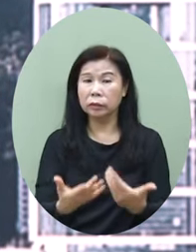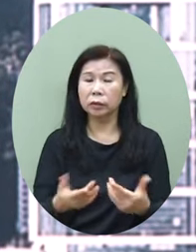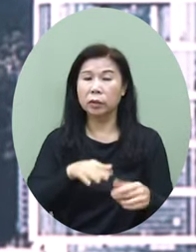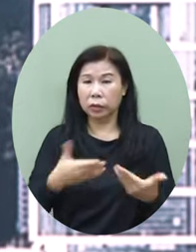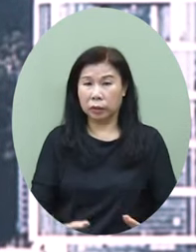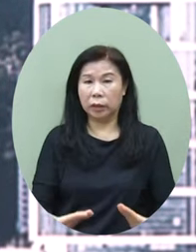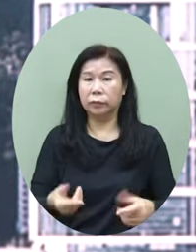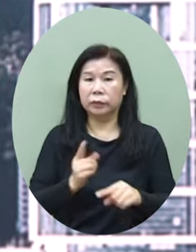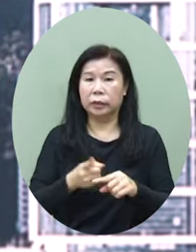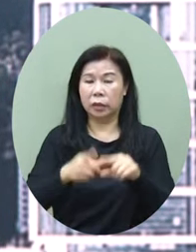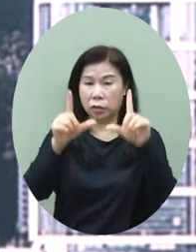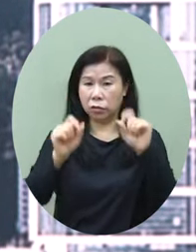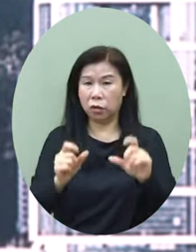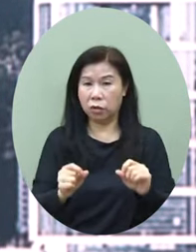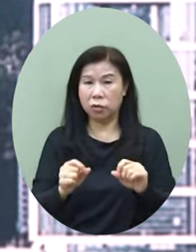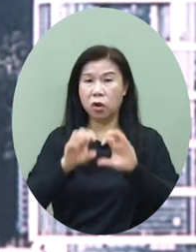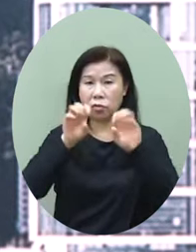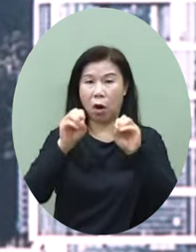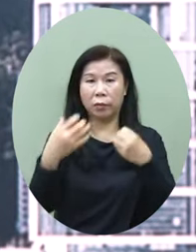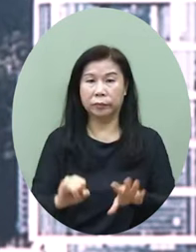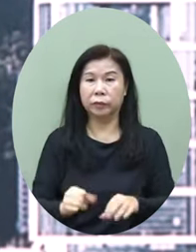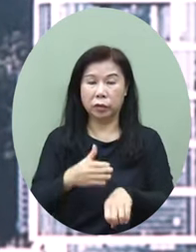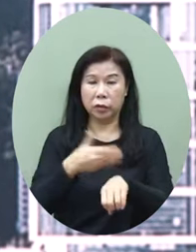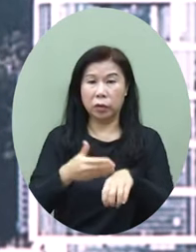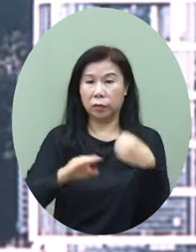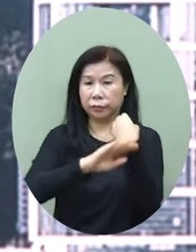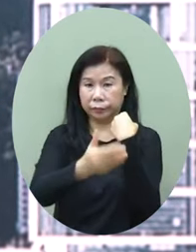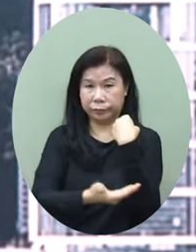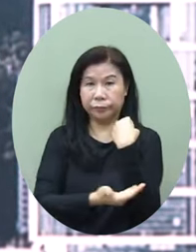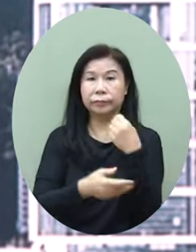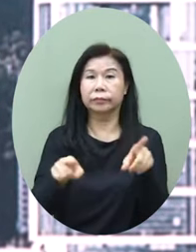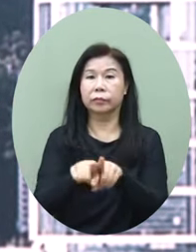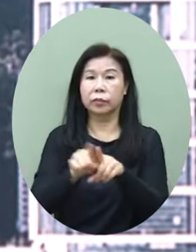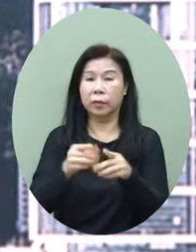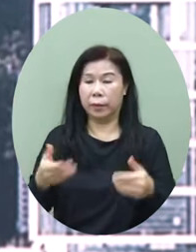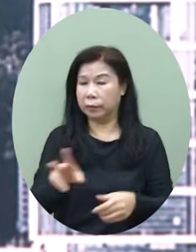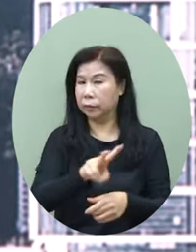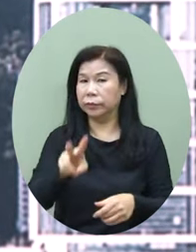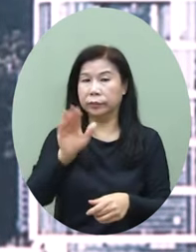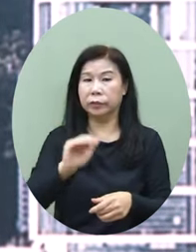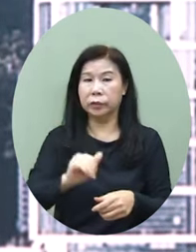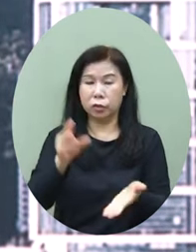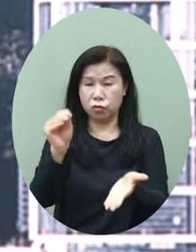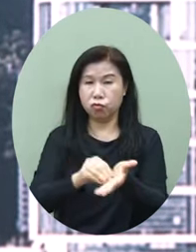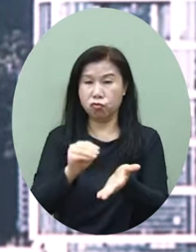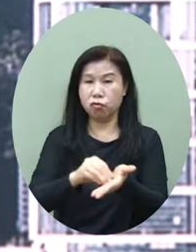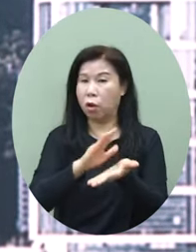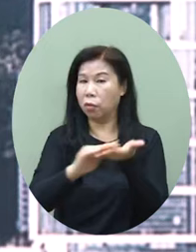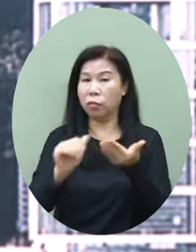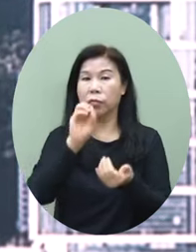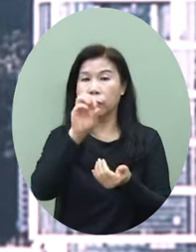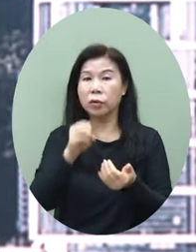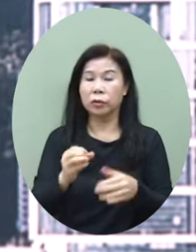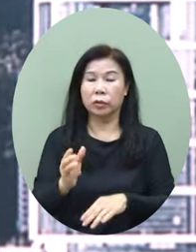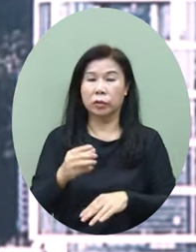我今天就不能详细说了正如我刚才所说的这条法例也都会明确地说明在